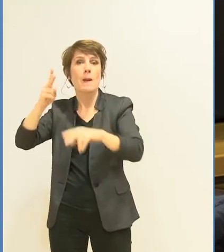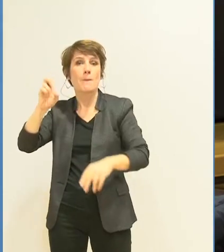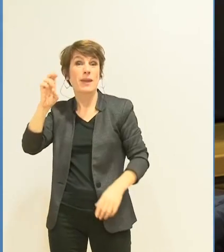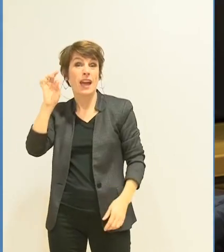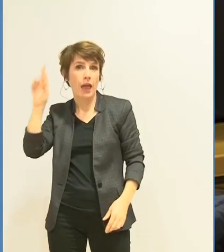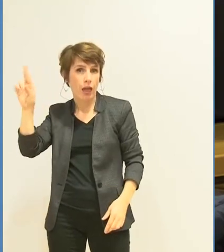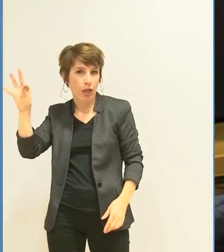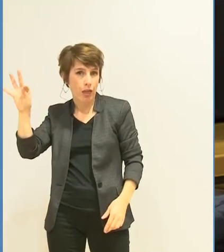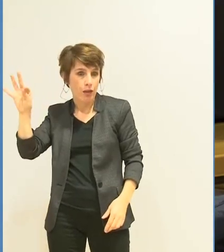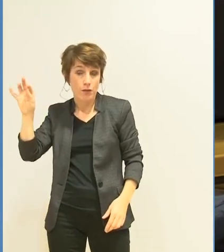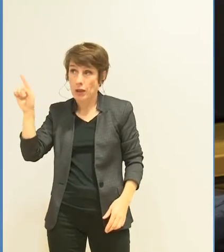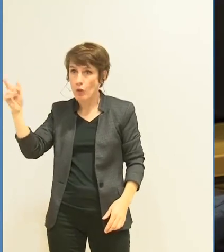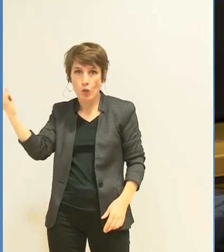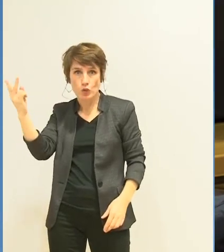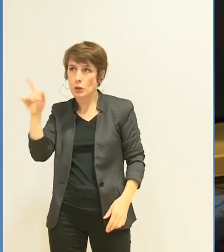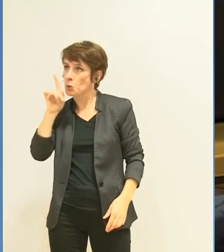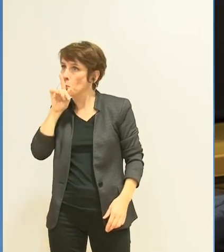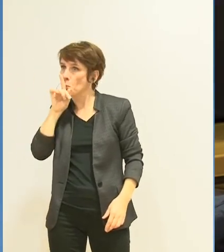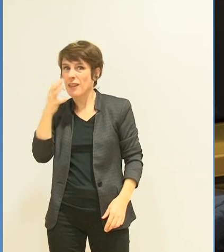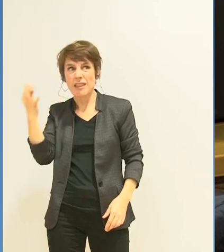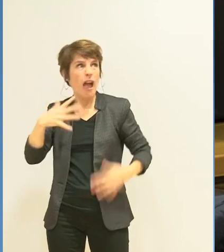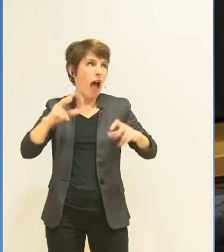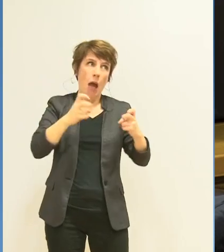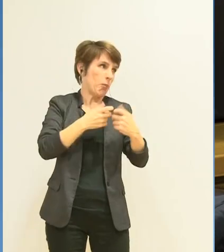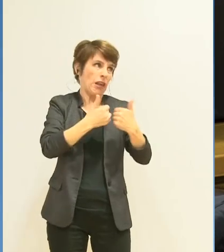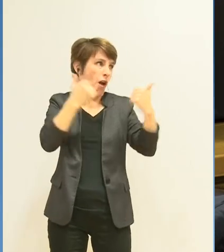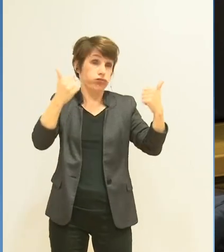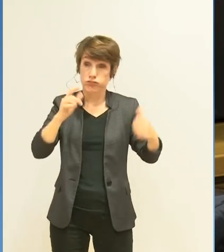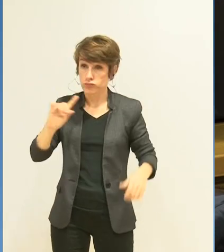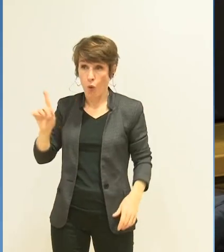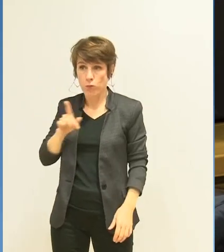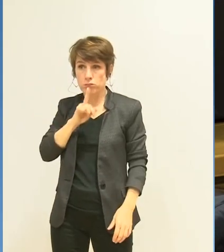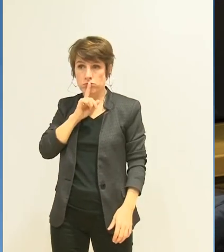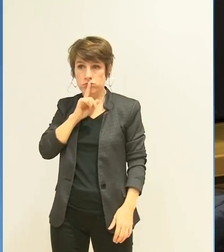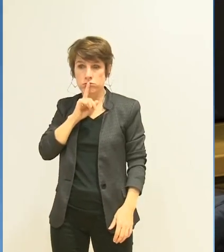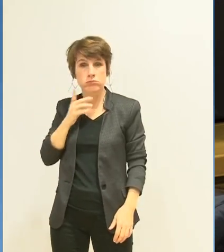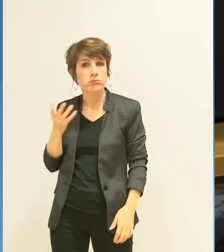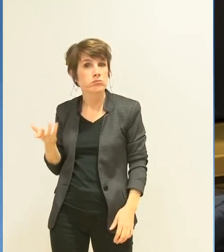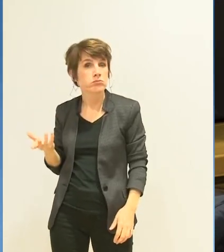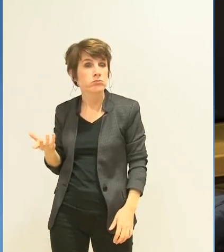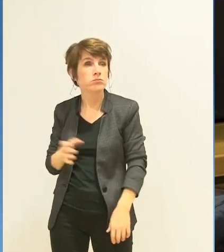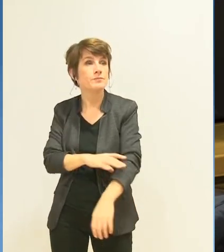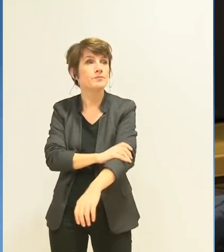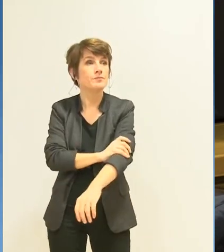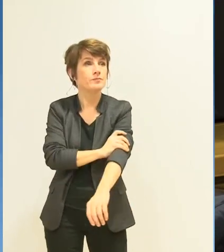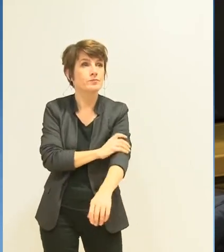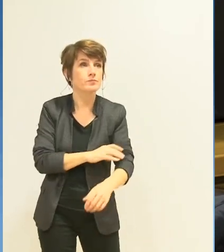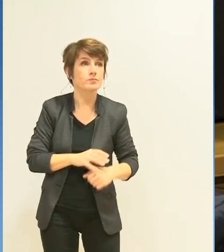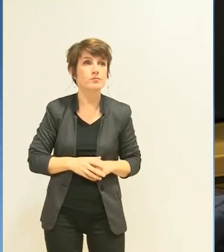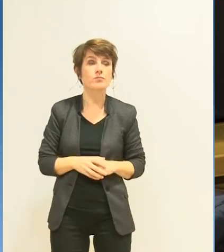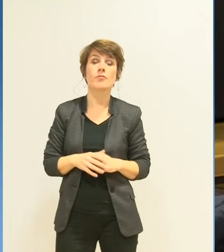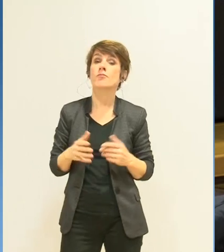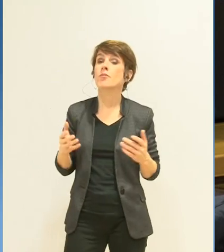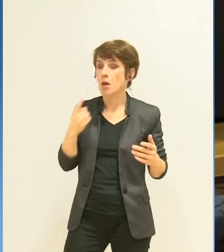pas été remise en question je ne pense pas qu'on ait non plus je peux plus je pense pouvoir vous dire qu'on